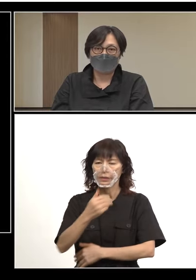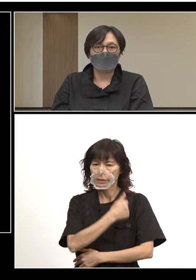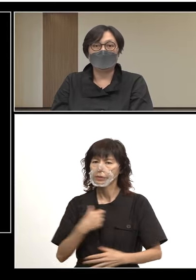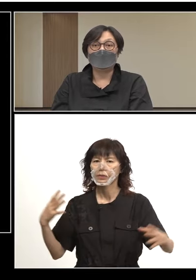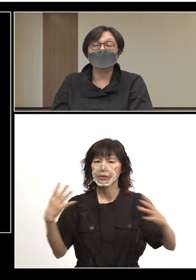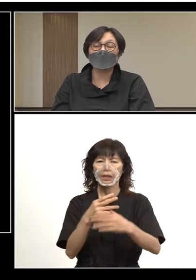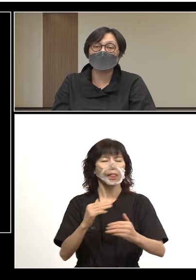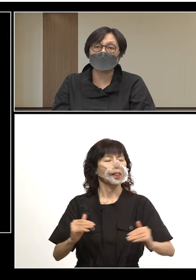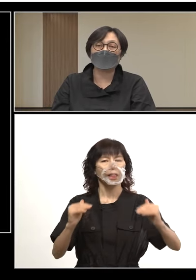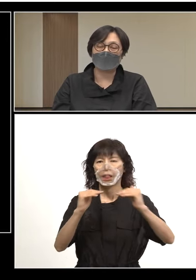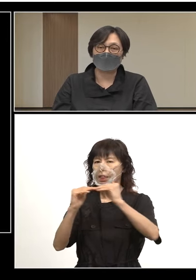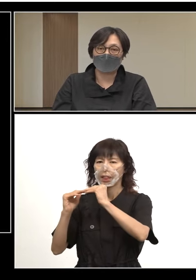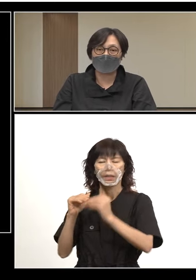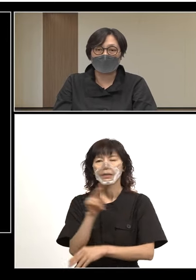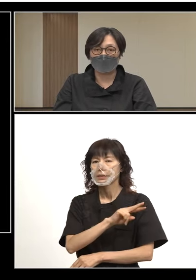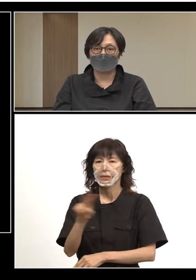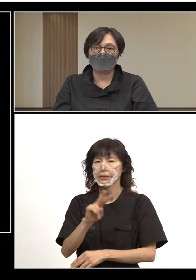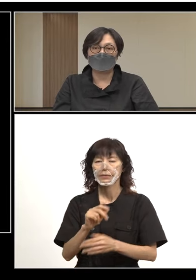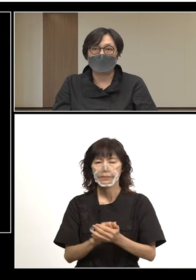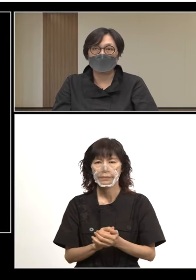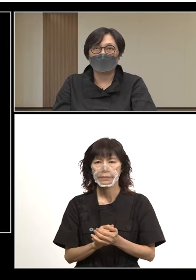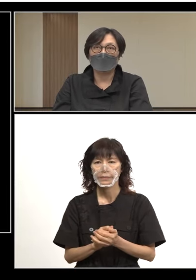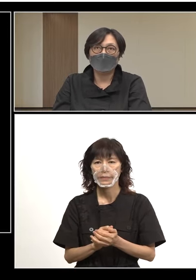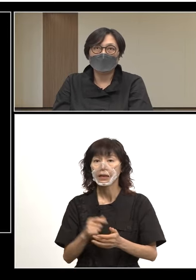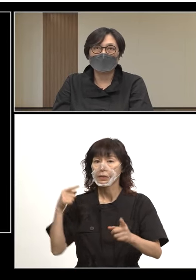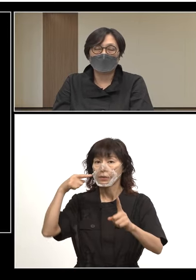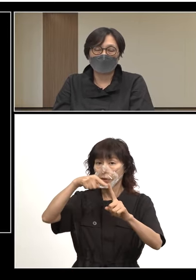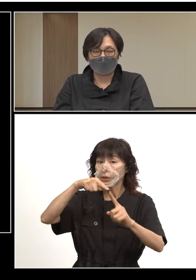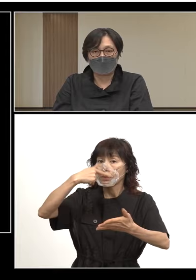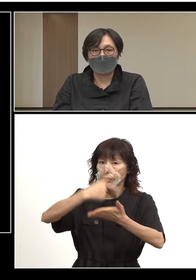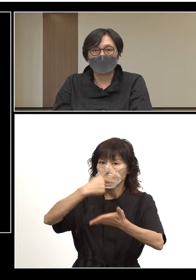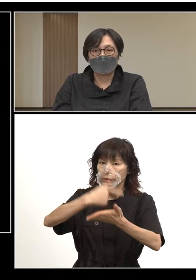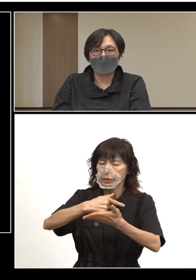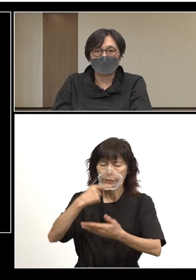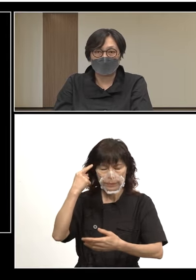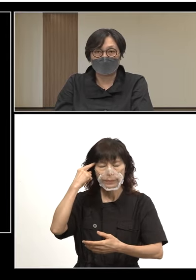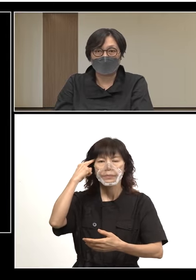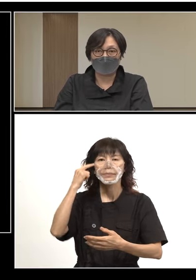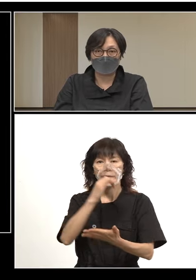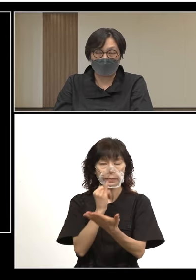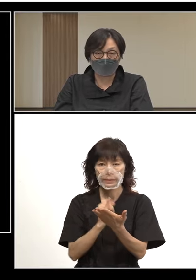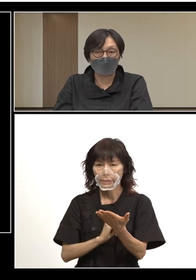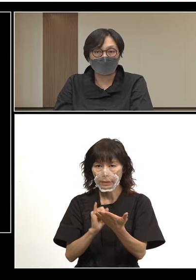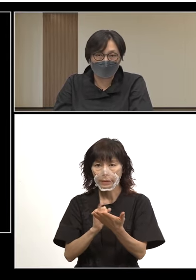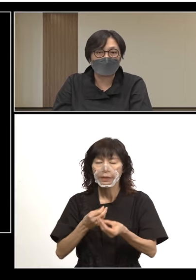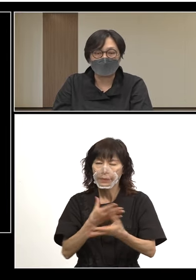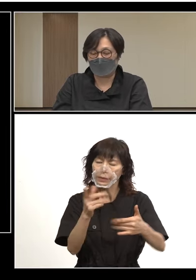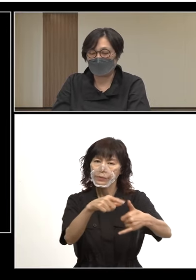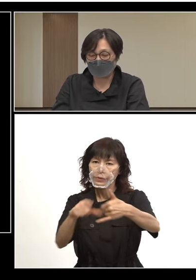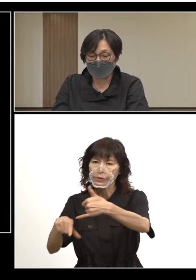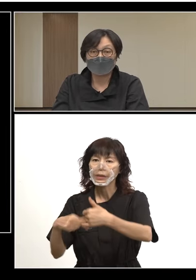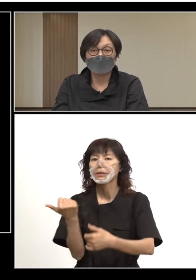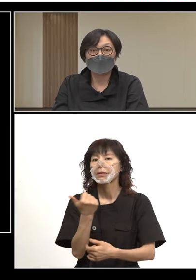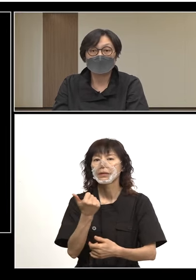係展能，咁所以呢個係其實我哋一個好重要嘅一個我哋嘅諗法，我哋希望藝術係俾到每一個人